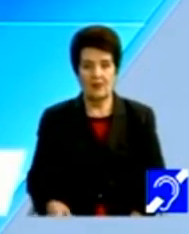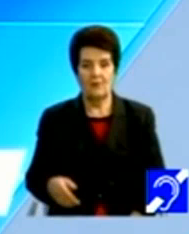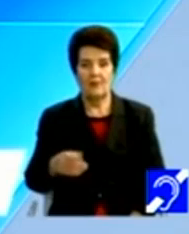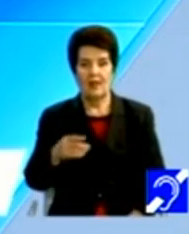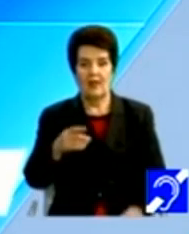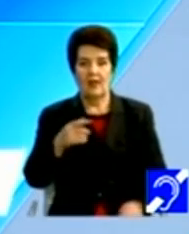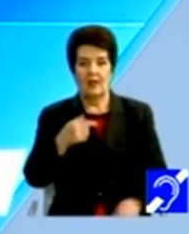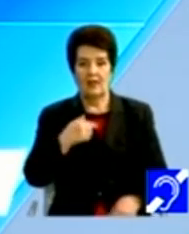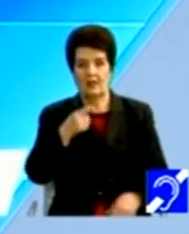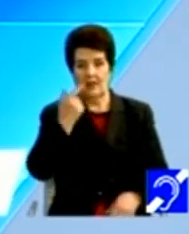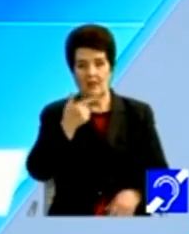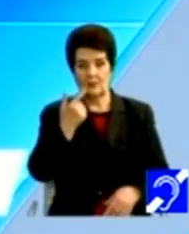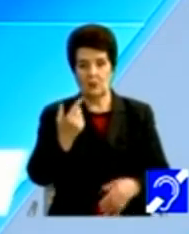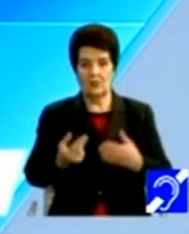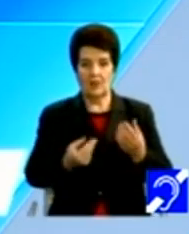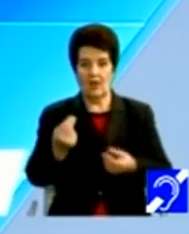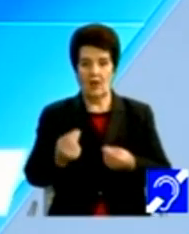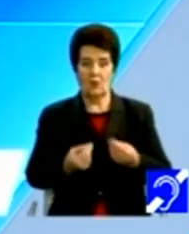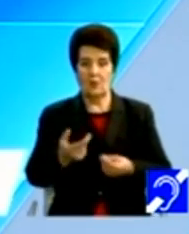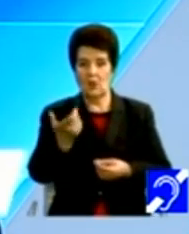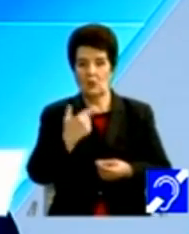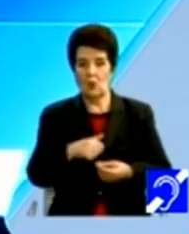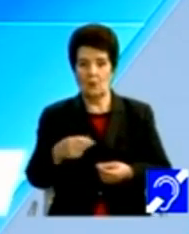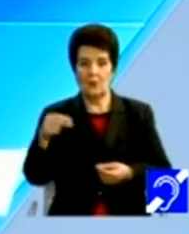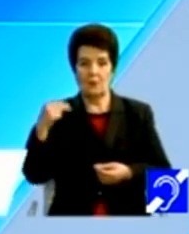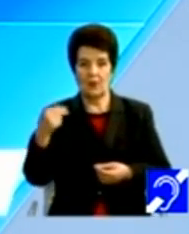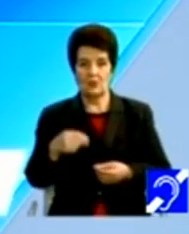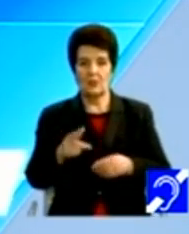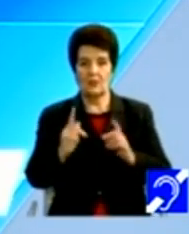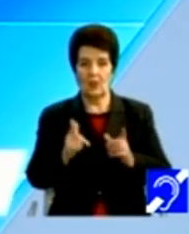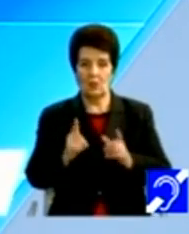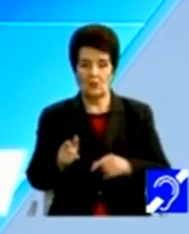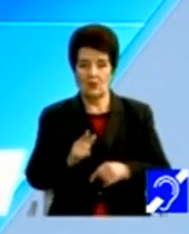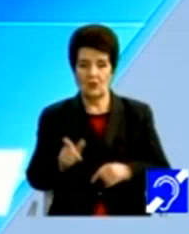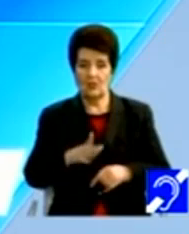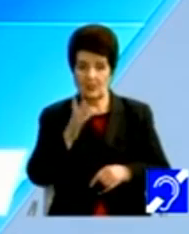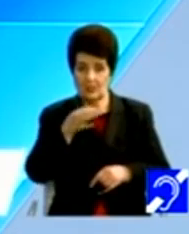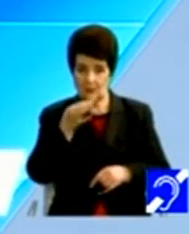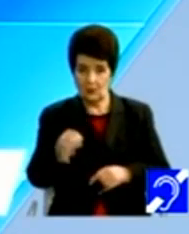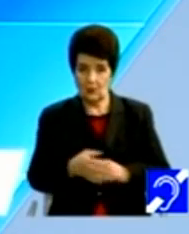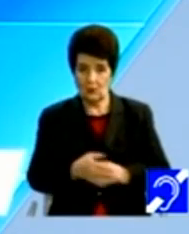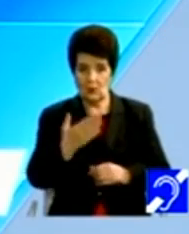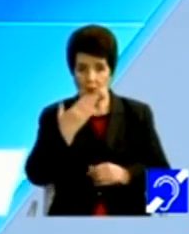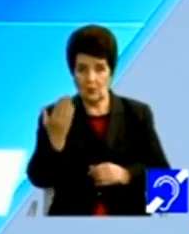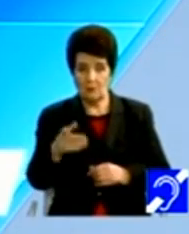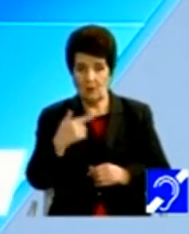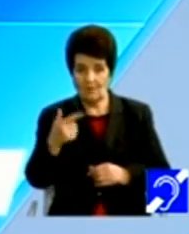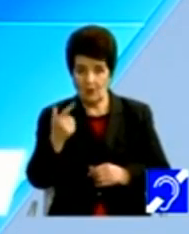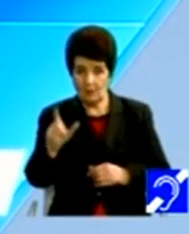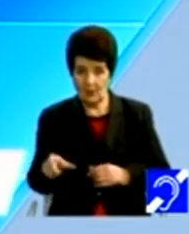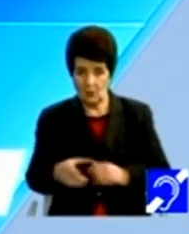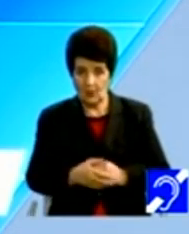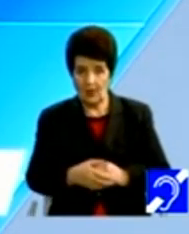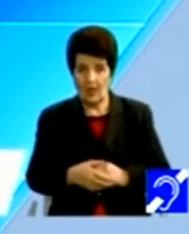știu el a zis că a glumit. El își vrea un președinte și eu sunt absolut de acord cu ceea ce a spus-o ultimul vorbitor, că își vrea